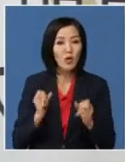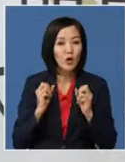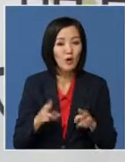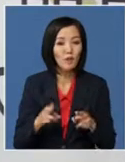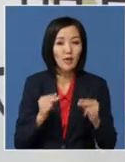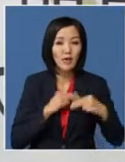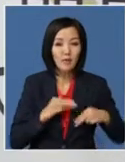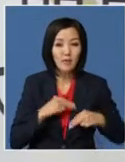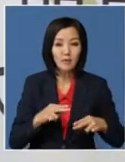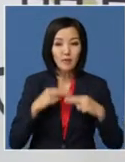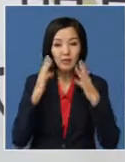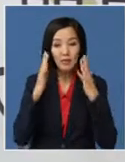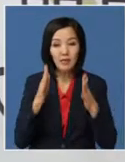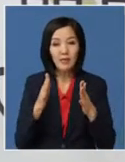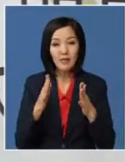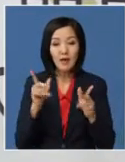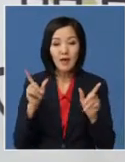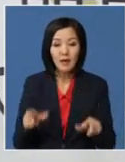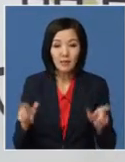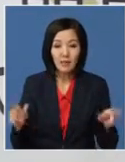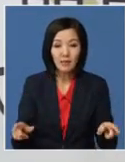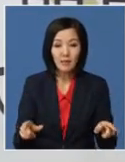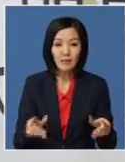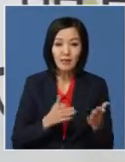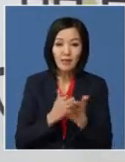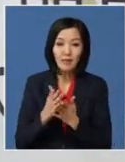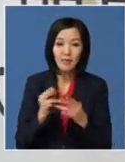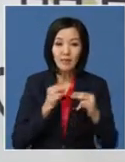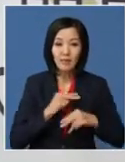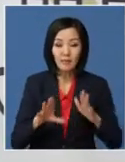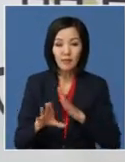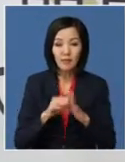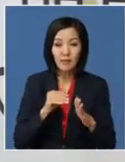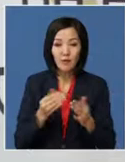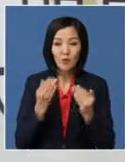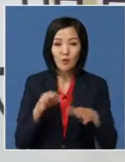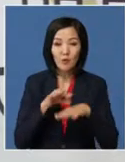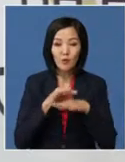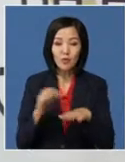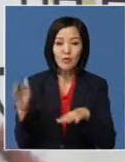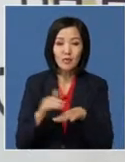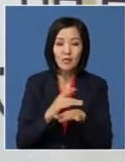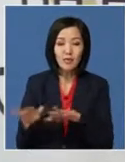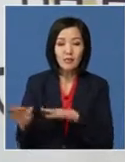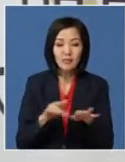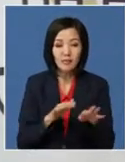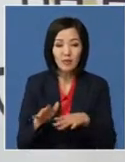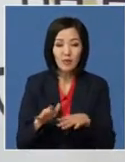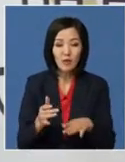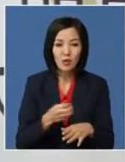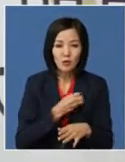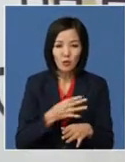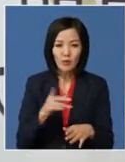елеп, қоғамдық саладағы еңбегін, азаматтық саладағы еңбегін елеп осы жерде өткізіп атқан игілікті істің Жомарт